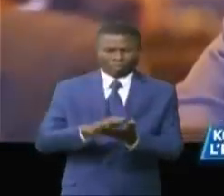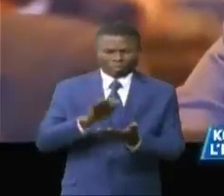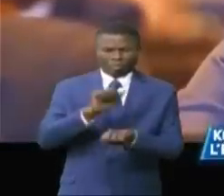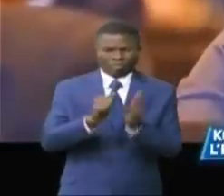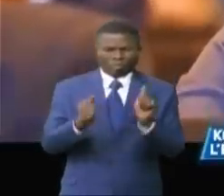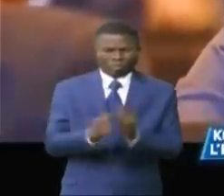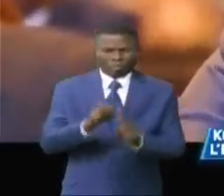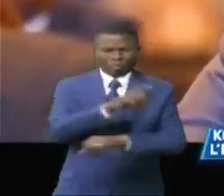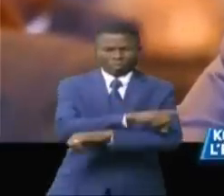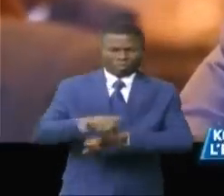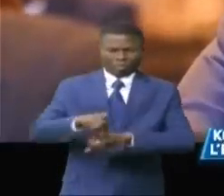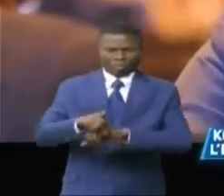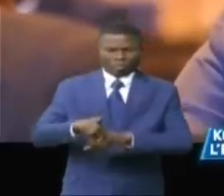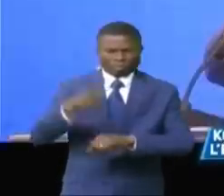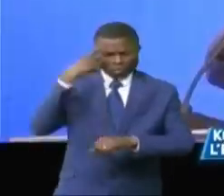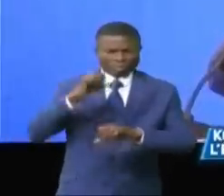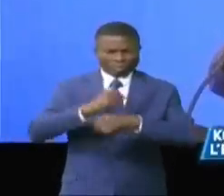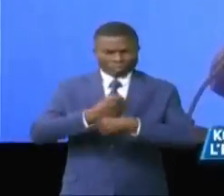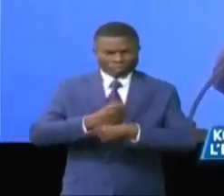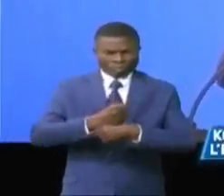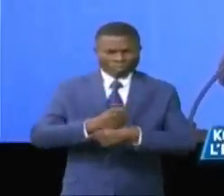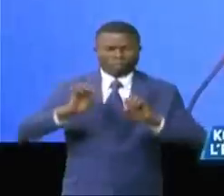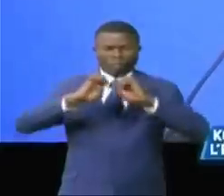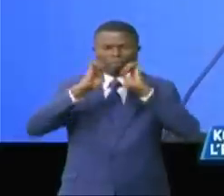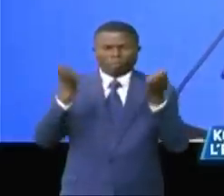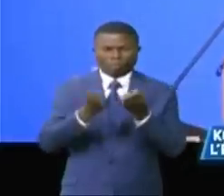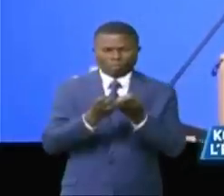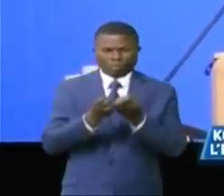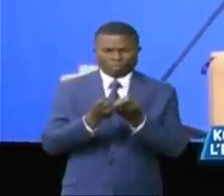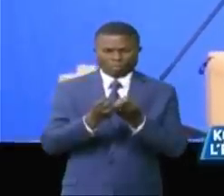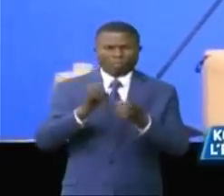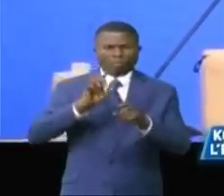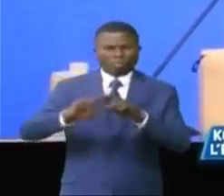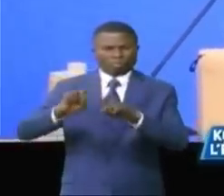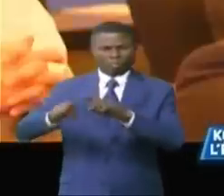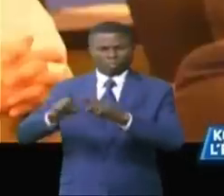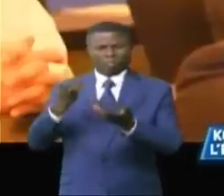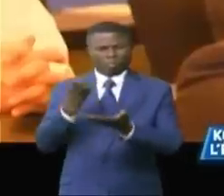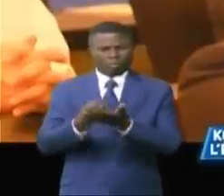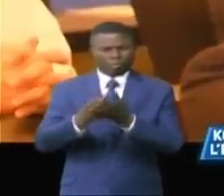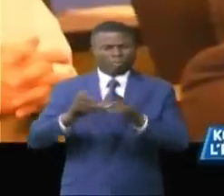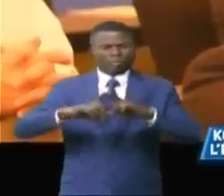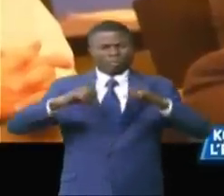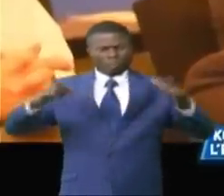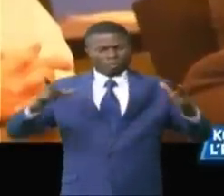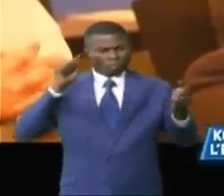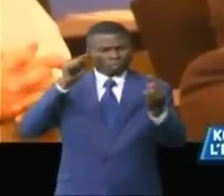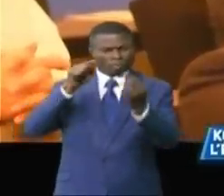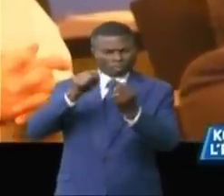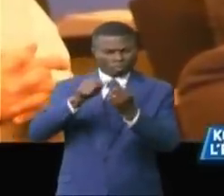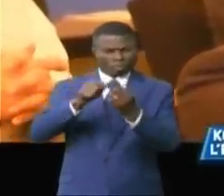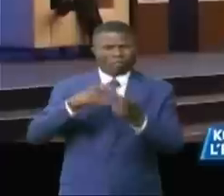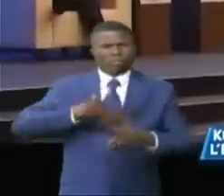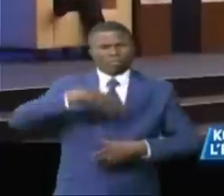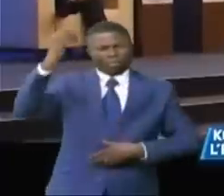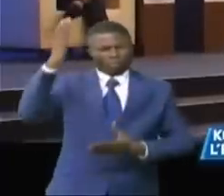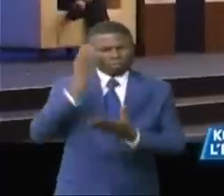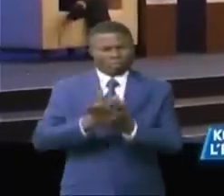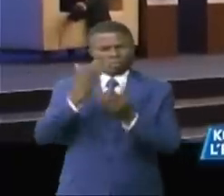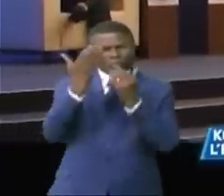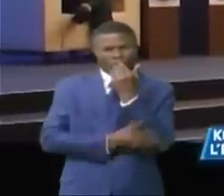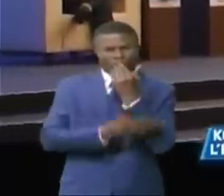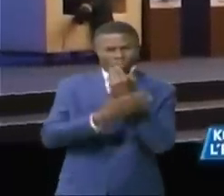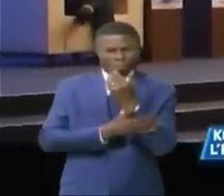procédures administratives pour la création des entreprises et en diversifiant son économie dans le but de vaincre la pauvreté et